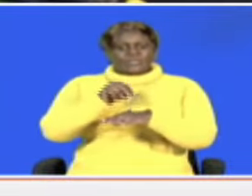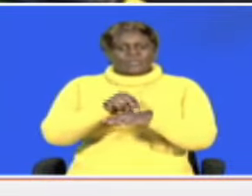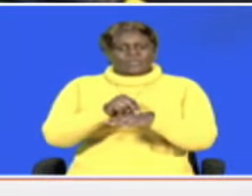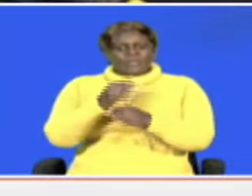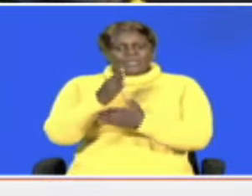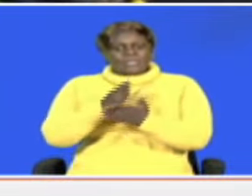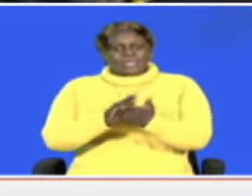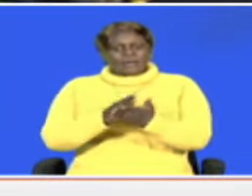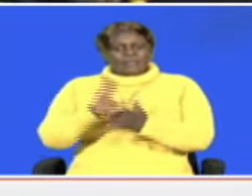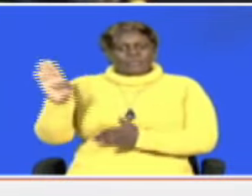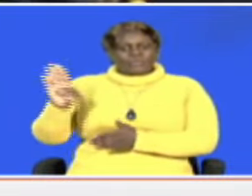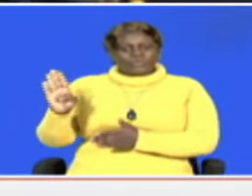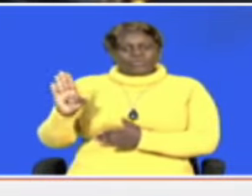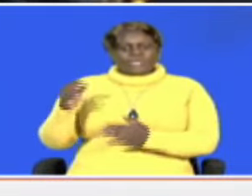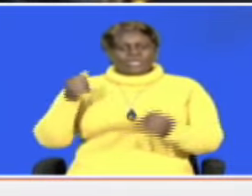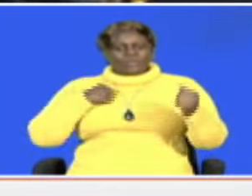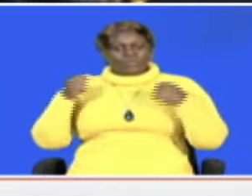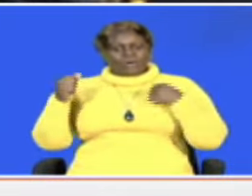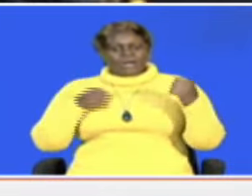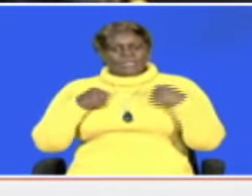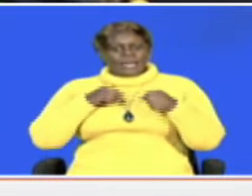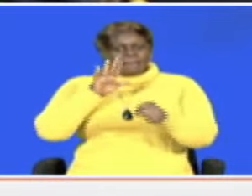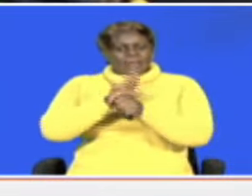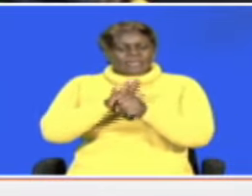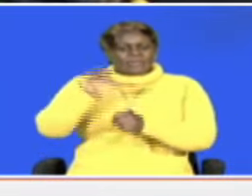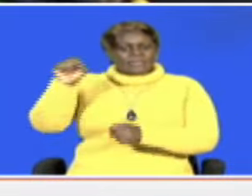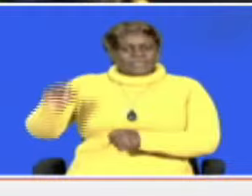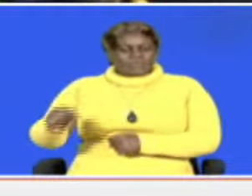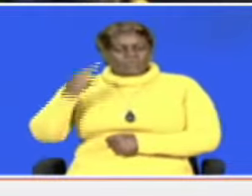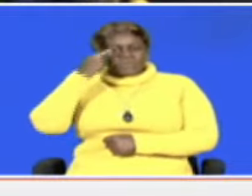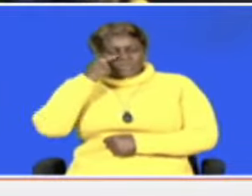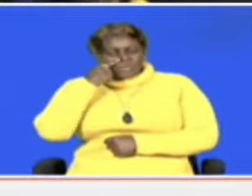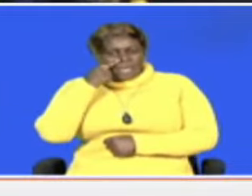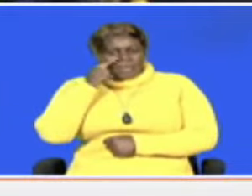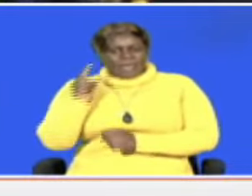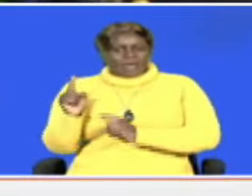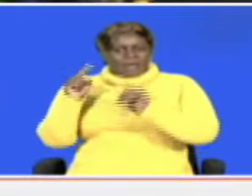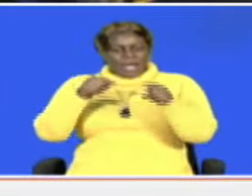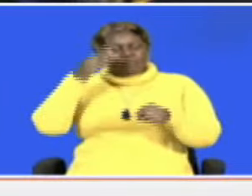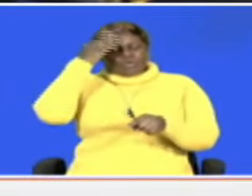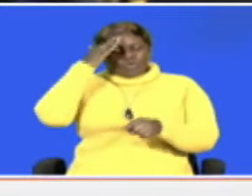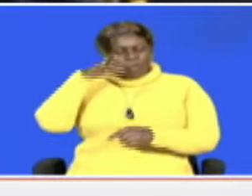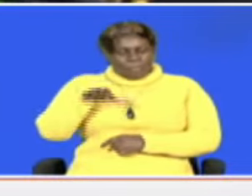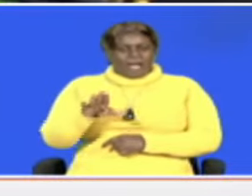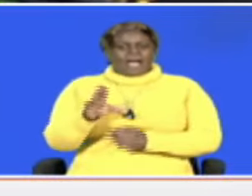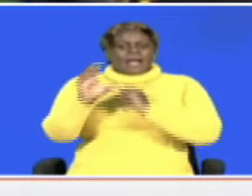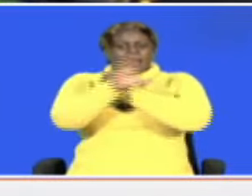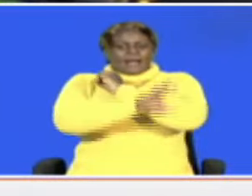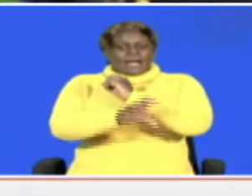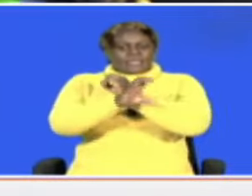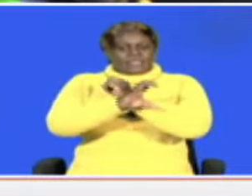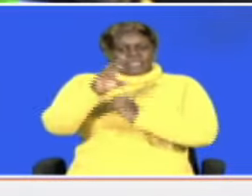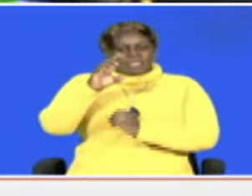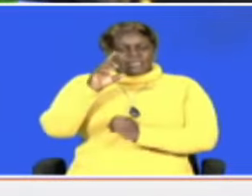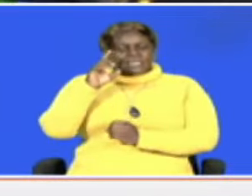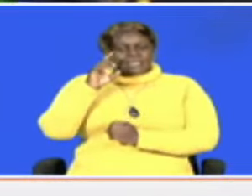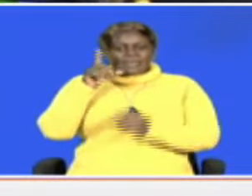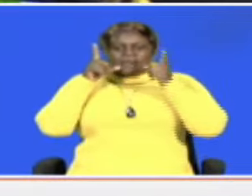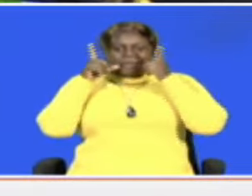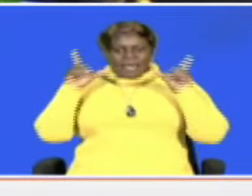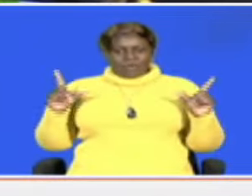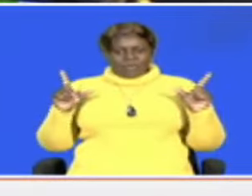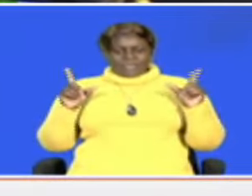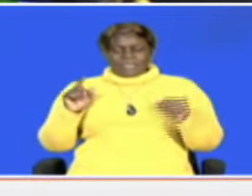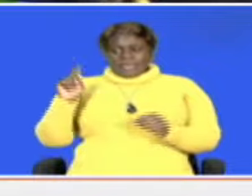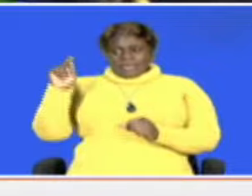some from Burundi, some from Rwanda, majority from South Sudanese, they come knowing their country origin language. And